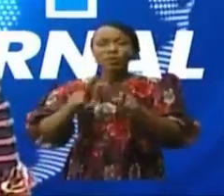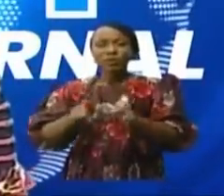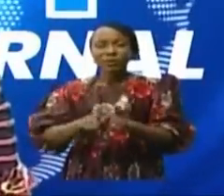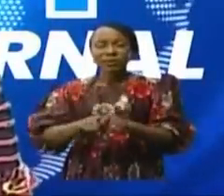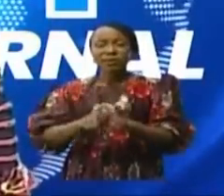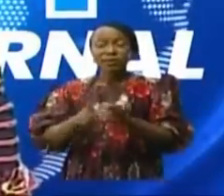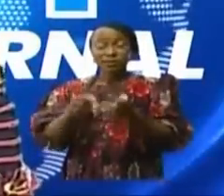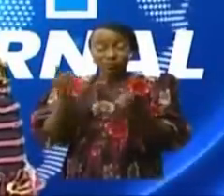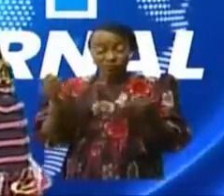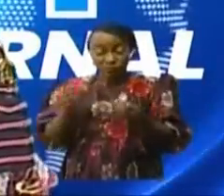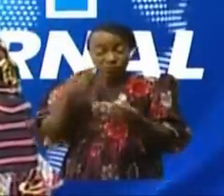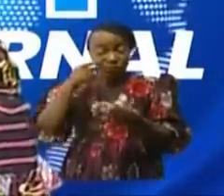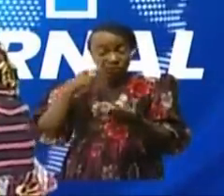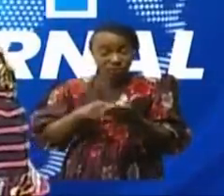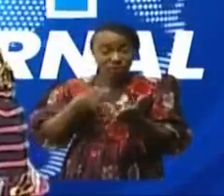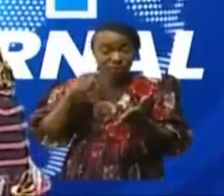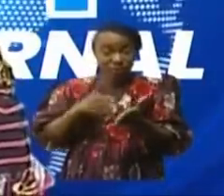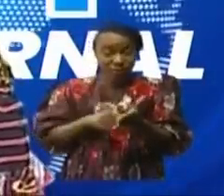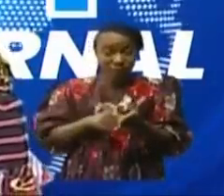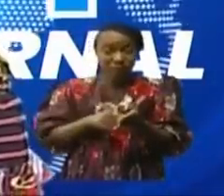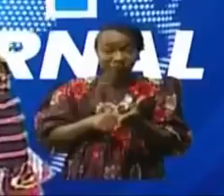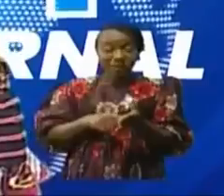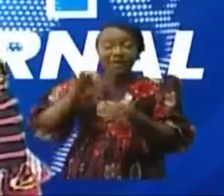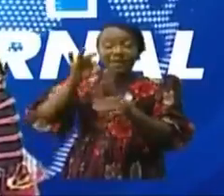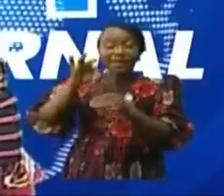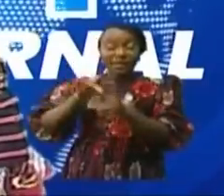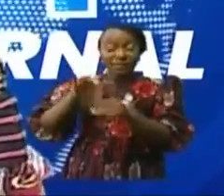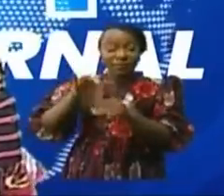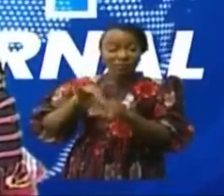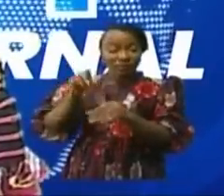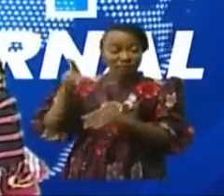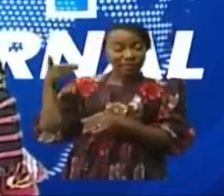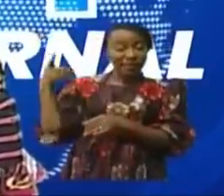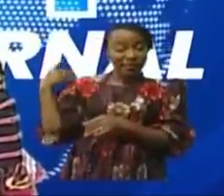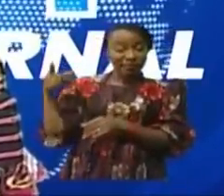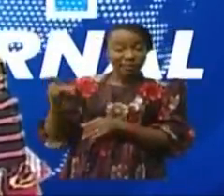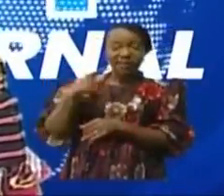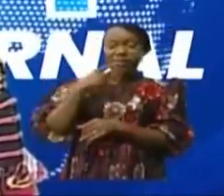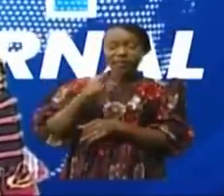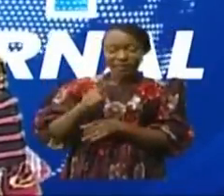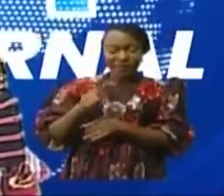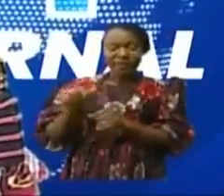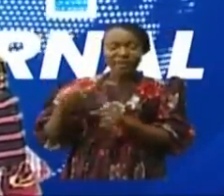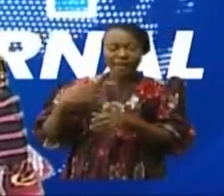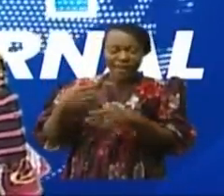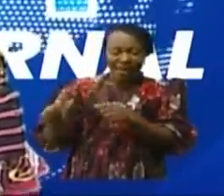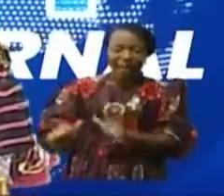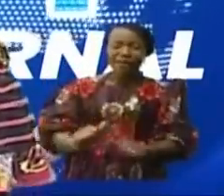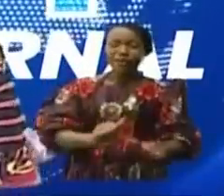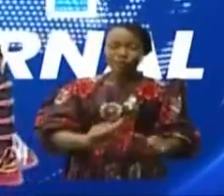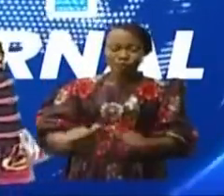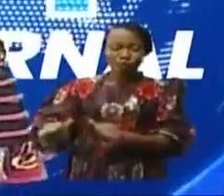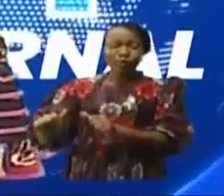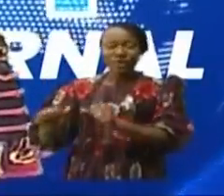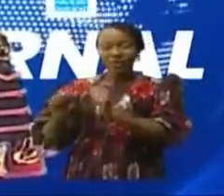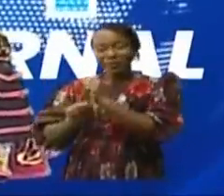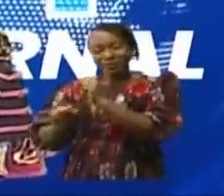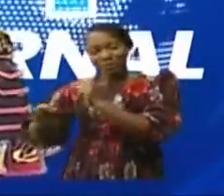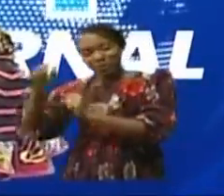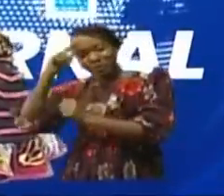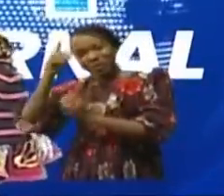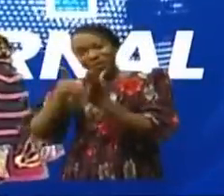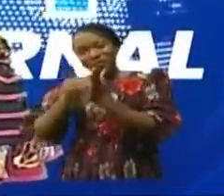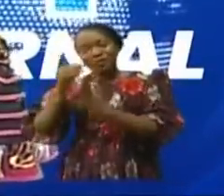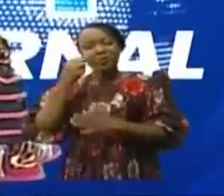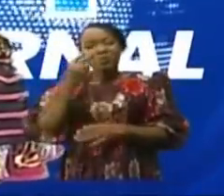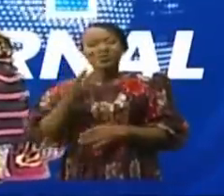enclavement. Constantin Bengué-Lékouété, élu de ce territoire, a entrepris plusieurs actions allant dans le sens de développement. Cédric